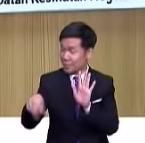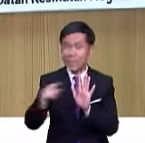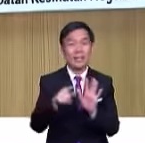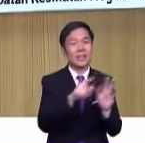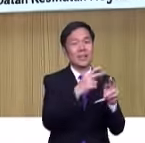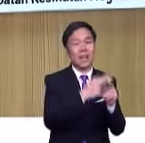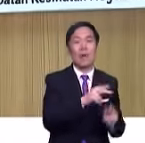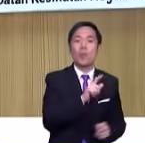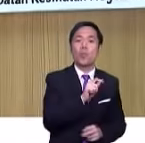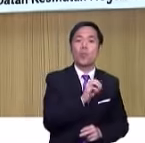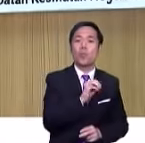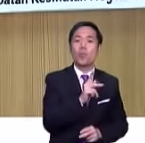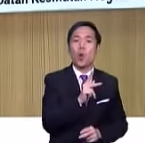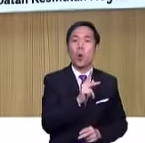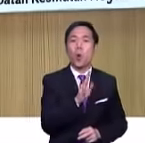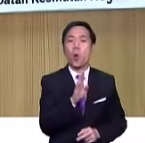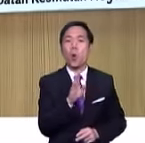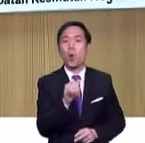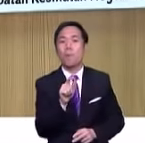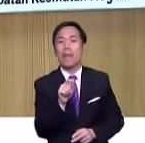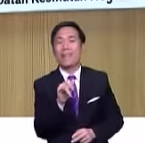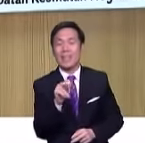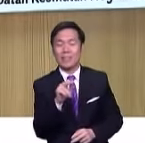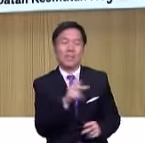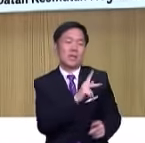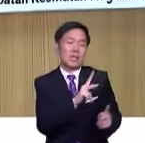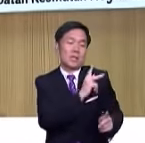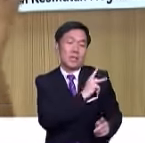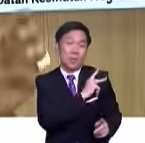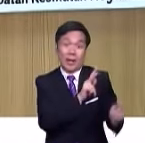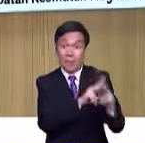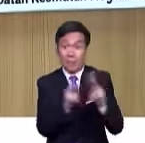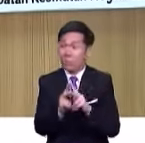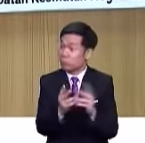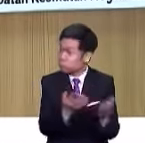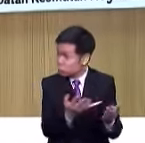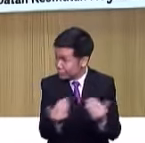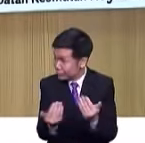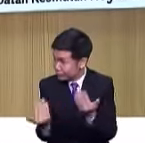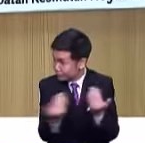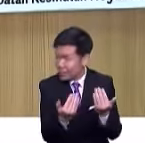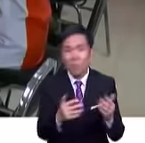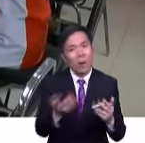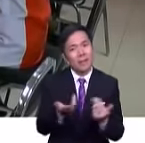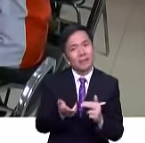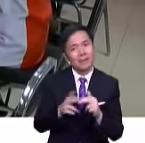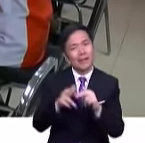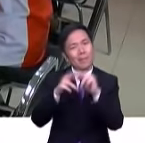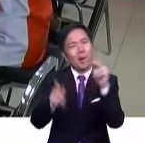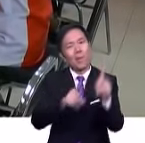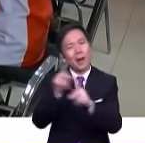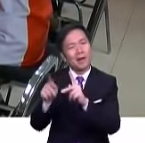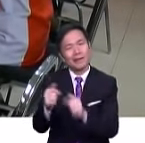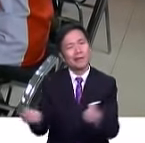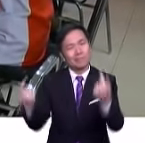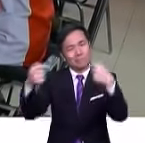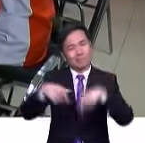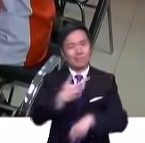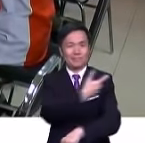inilah yang akan membujuk kembali agar angka kita boleh meningkat lebih tinggi lagi. Sehingga kini,